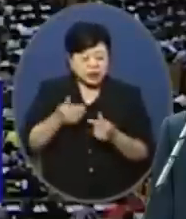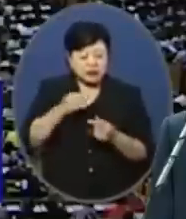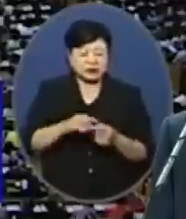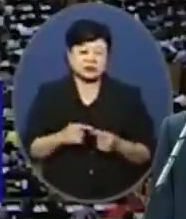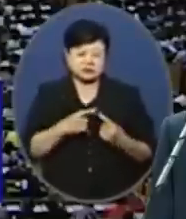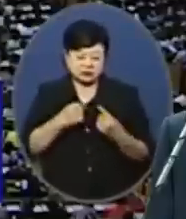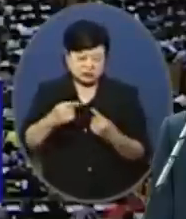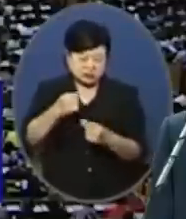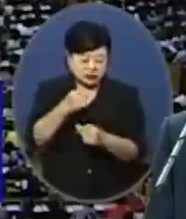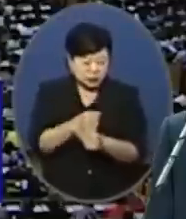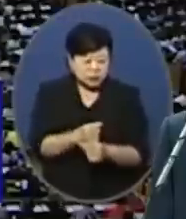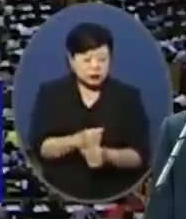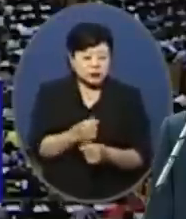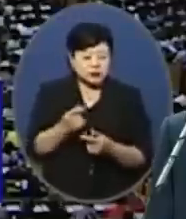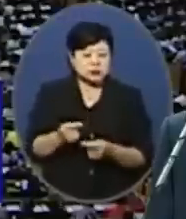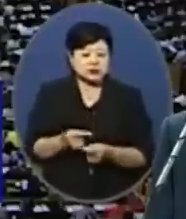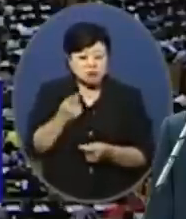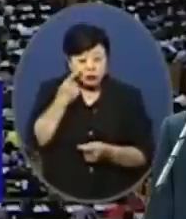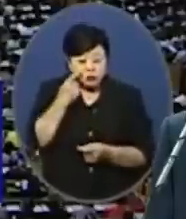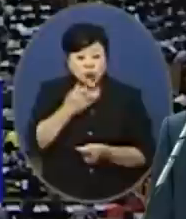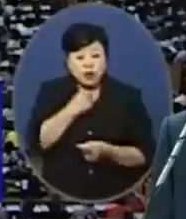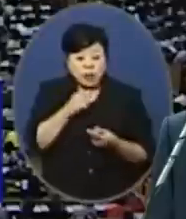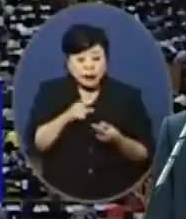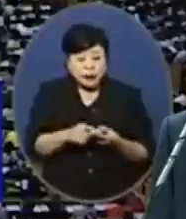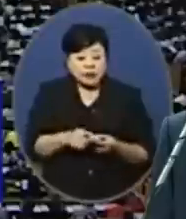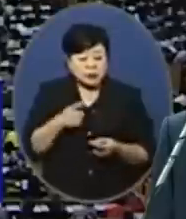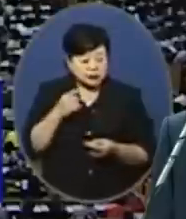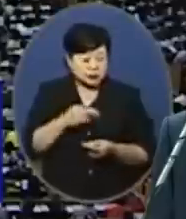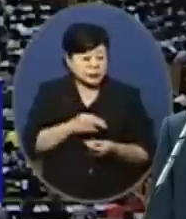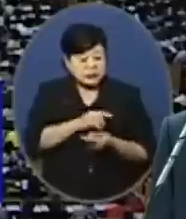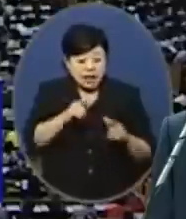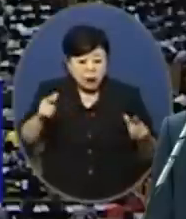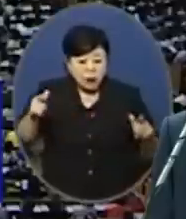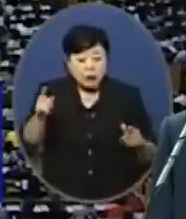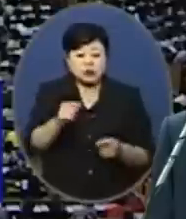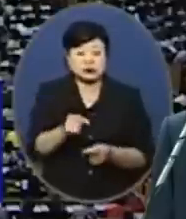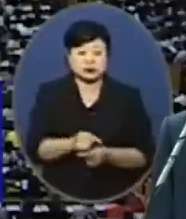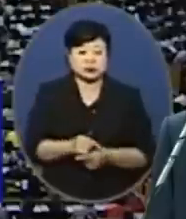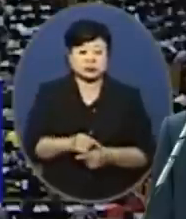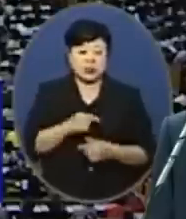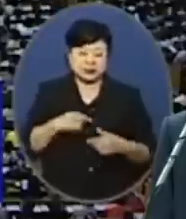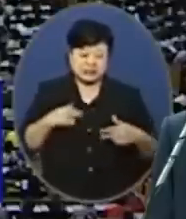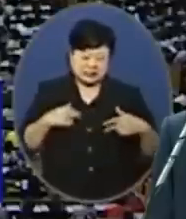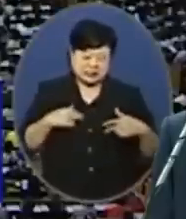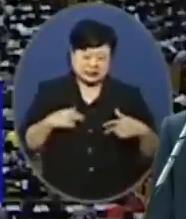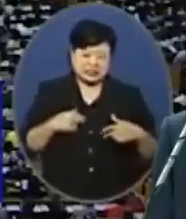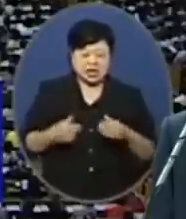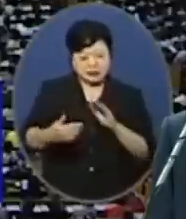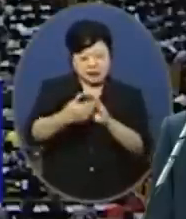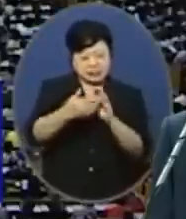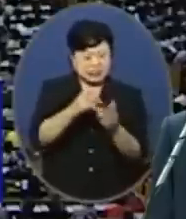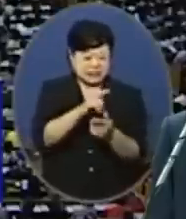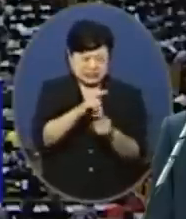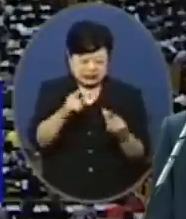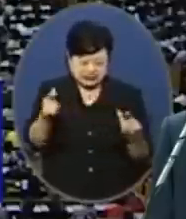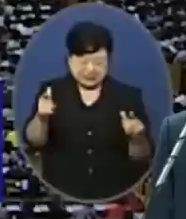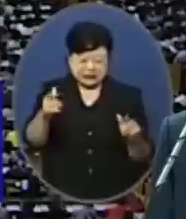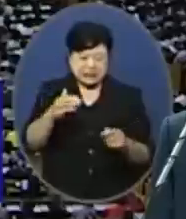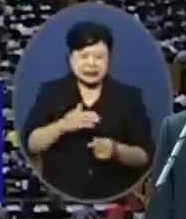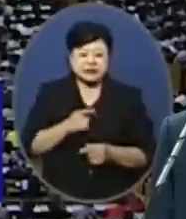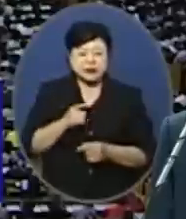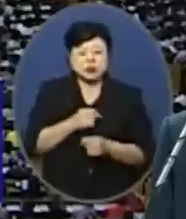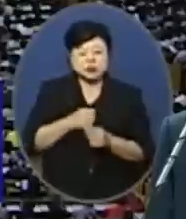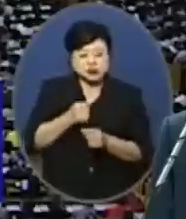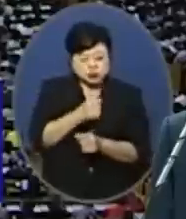내게 여전하도다. 무엇이든지 내 눈이 원하는 것을 내가 금하지 아니하며 무엇이든지 내 마음이 즐거워하는 것을 내가 막지 아니하였으니 이는